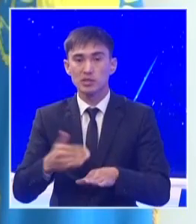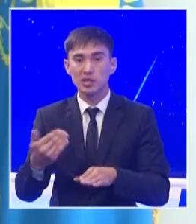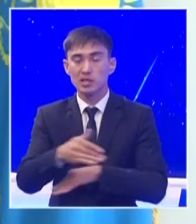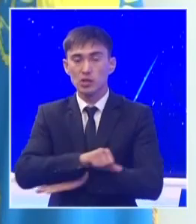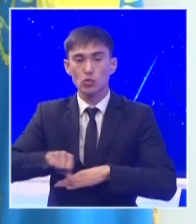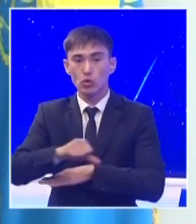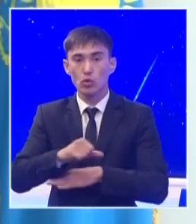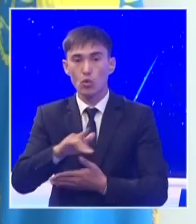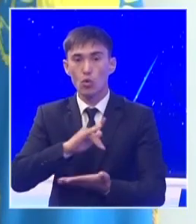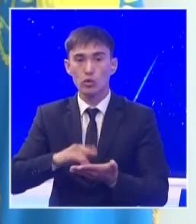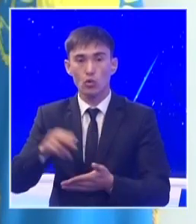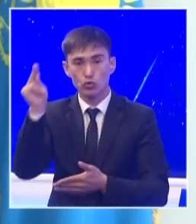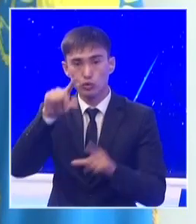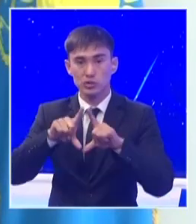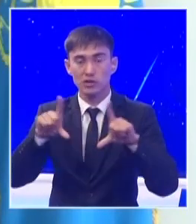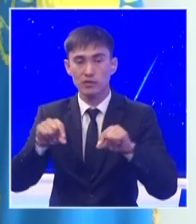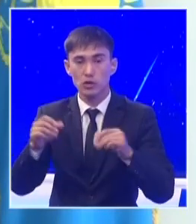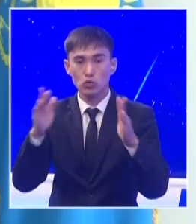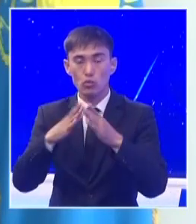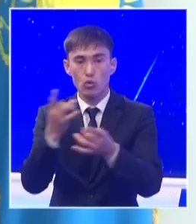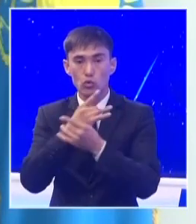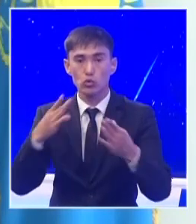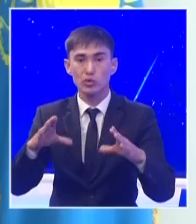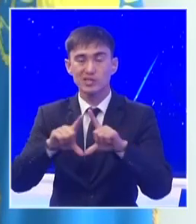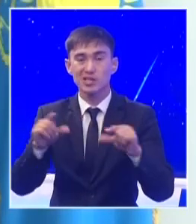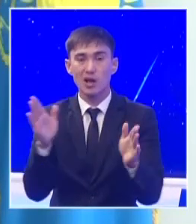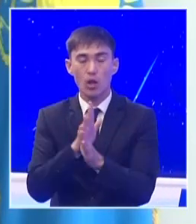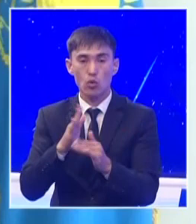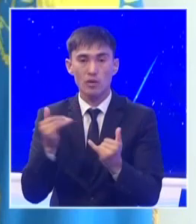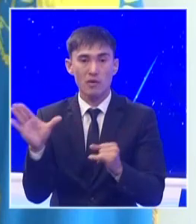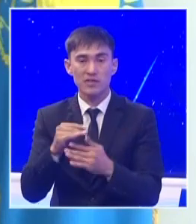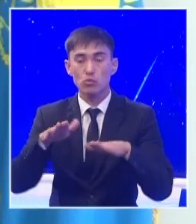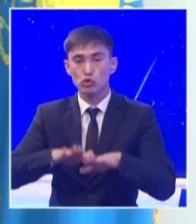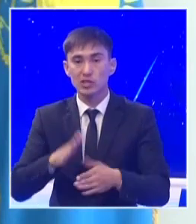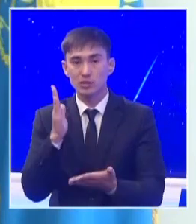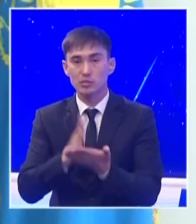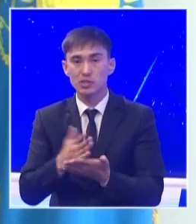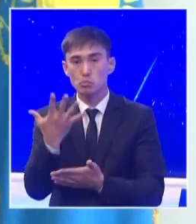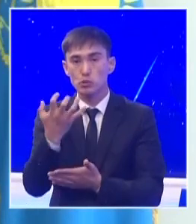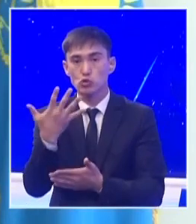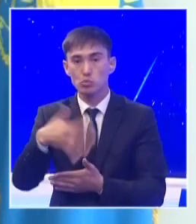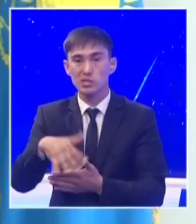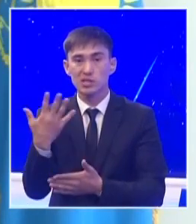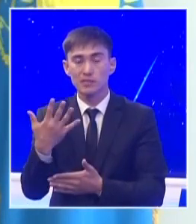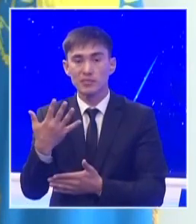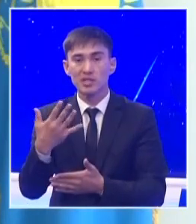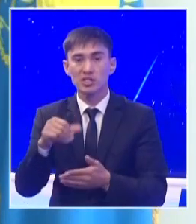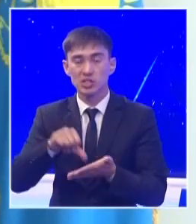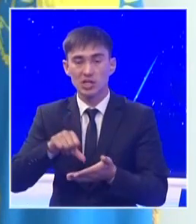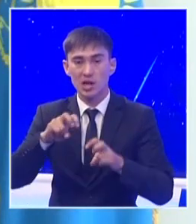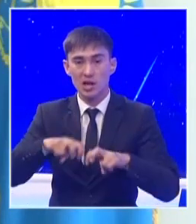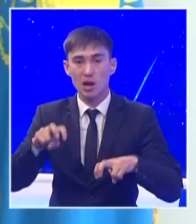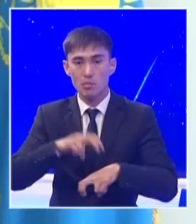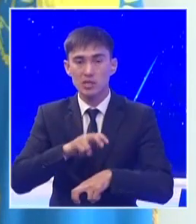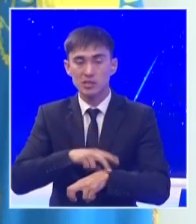территории города в учебных заведениях, в Доме культуры и здании экологии. По всем участкам имеется 550 членов комиссии. Все